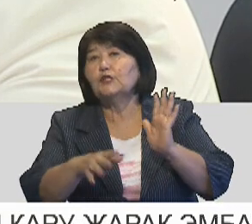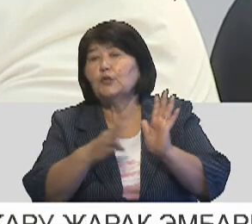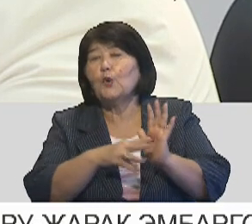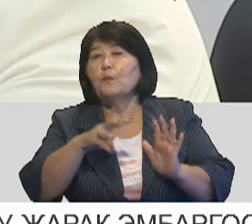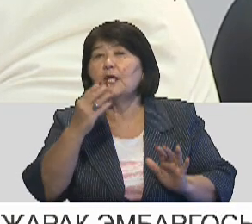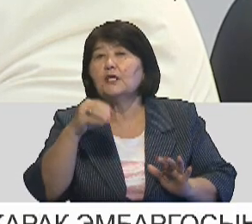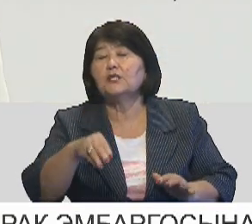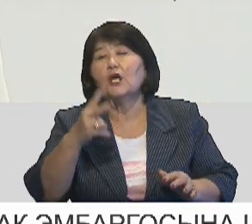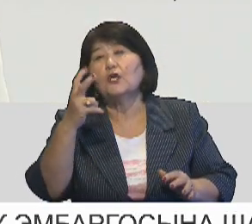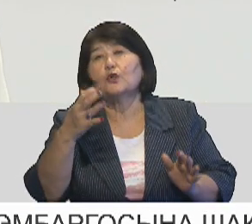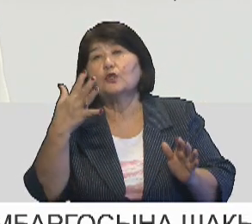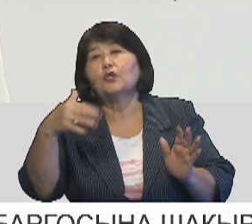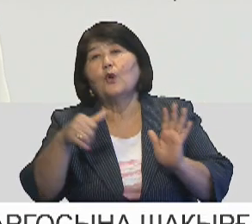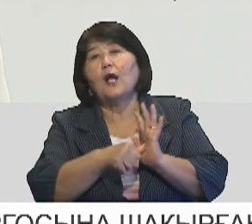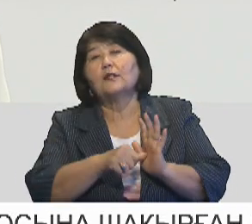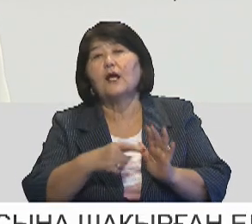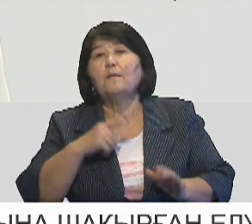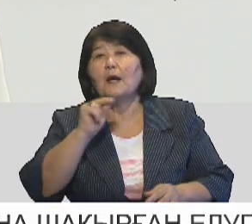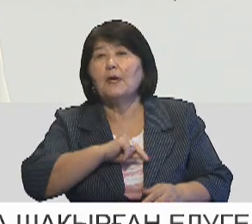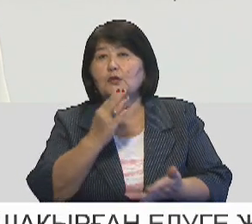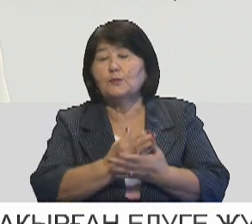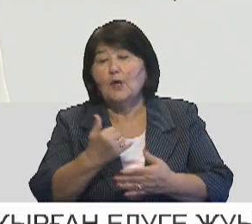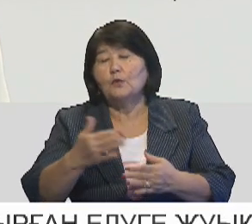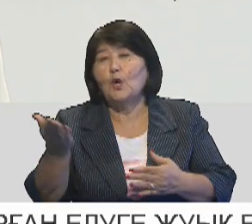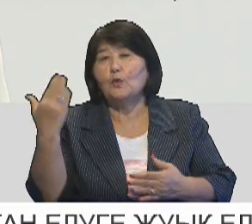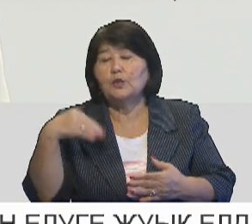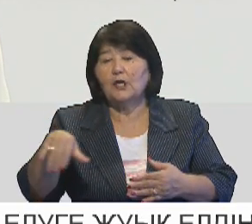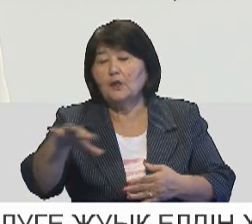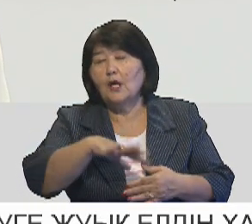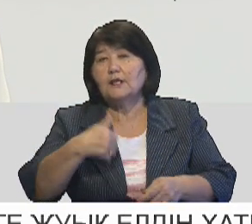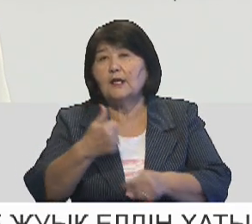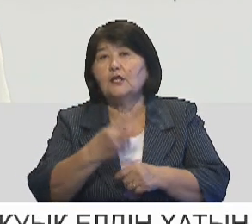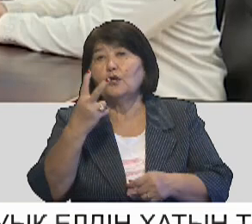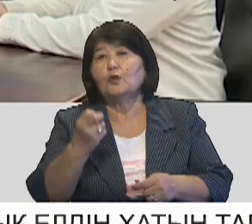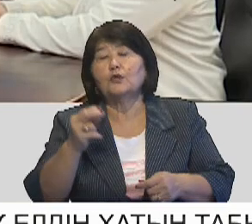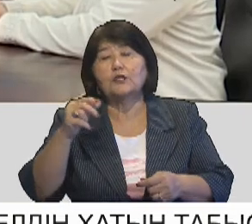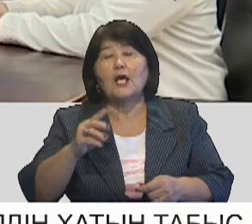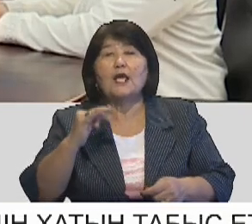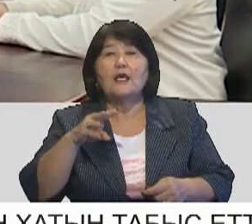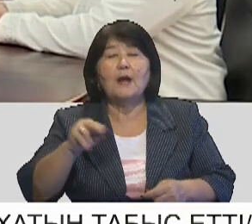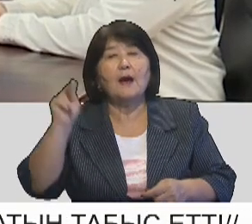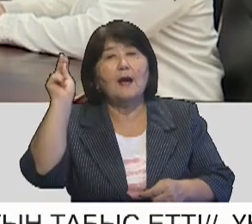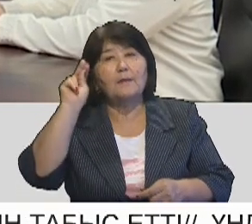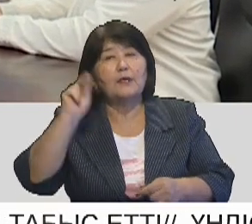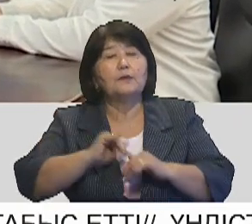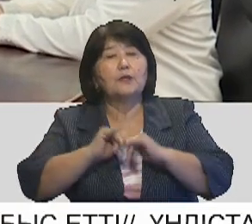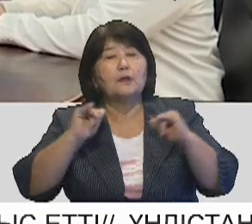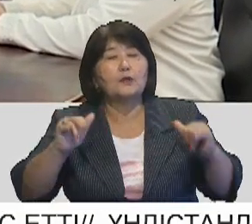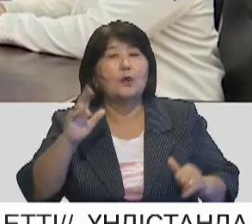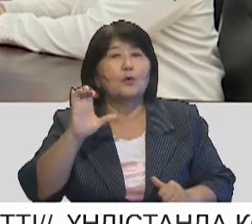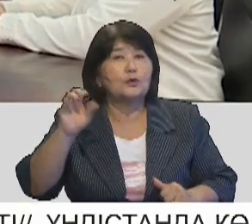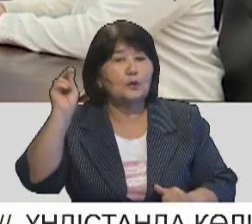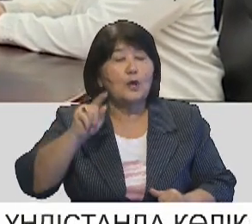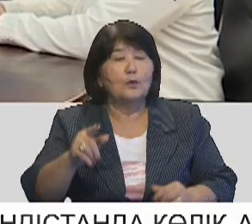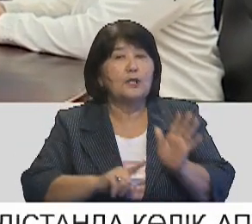мешітте 256 маман еңбек етуде. Өткен жыл аймақ басшысының қолдауымен 200 имам арнайы білім жетілдіру курсынан өткен болатын. Бұл